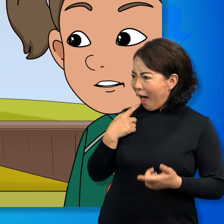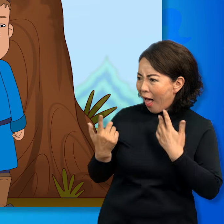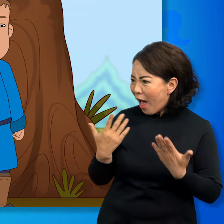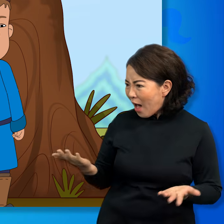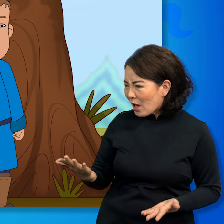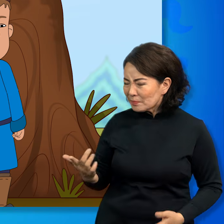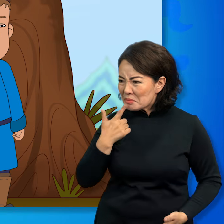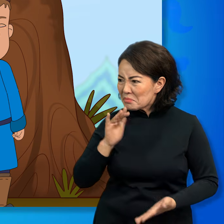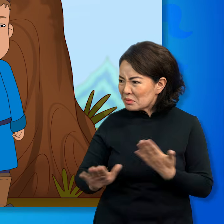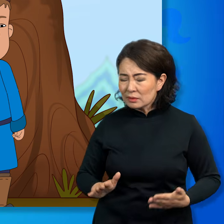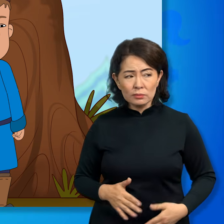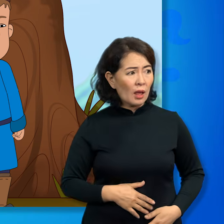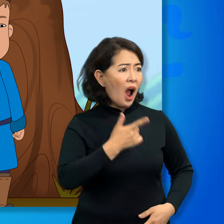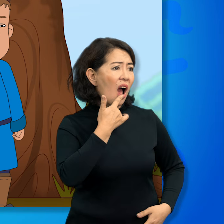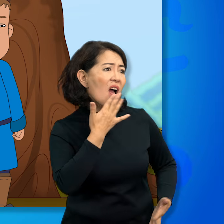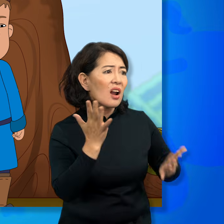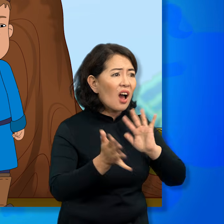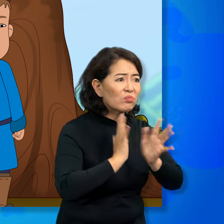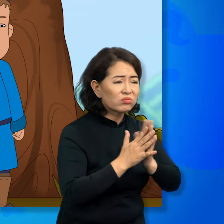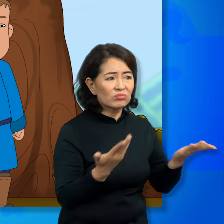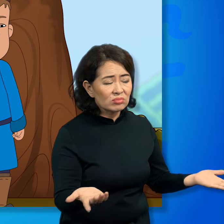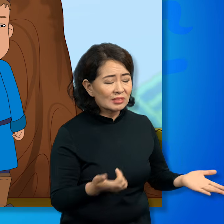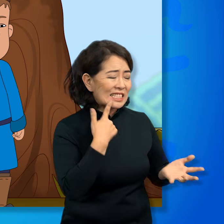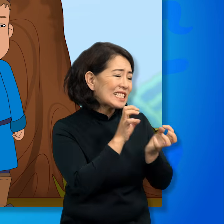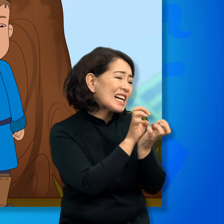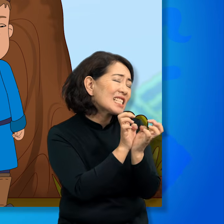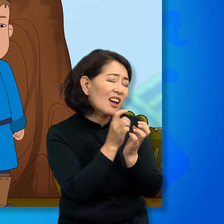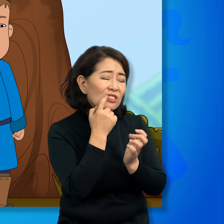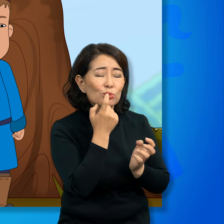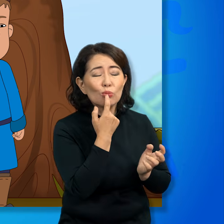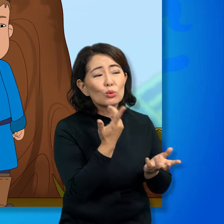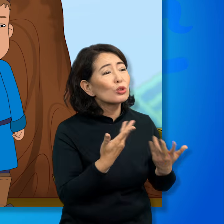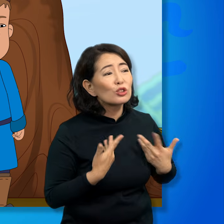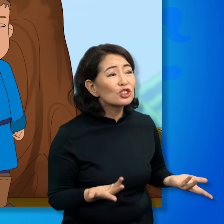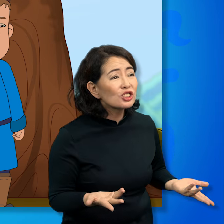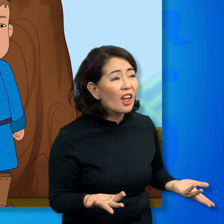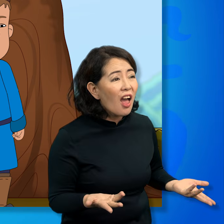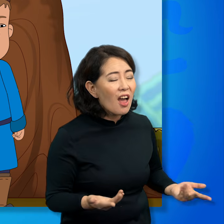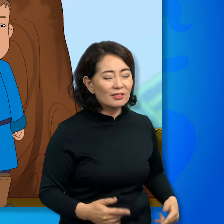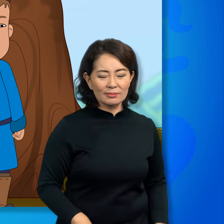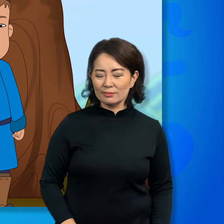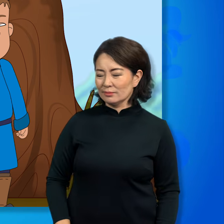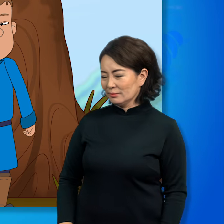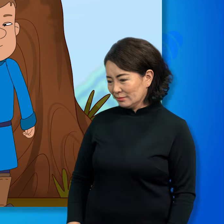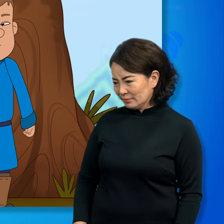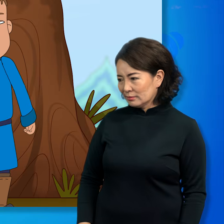вэ? Яргиж ам хэл заяаж, ярцаа гэж шүд уруул заяасан биш үү?